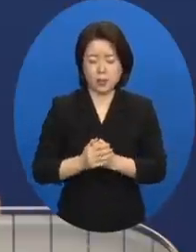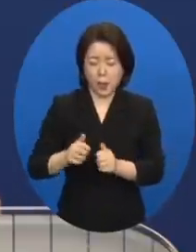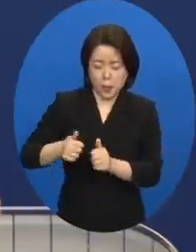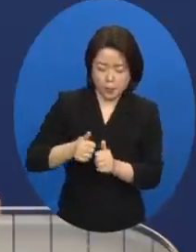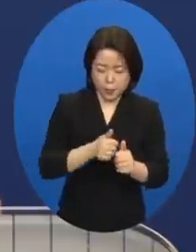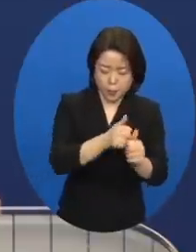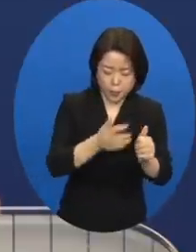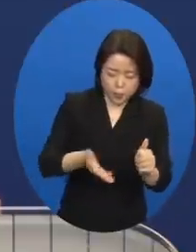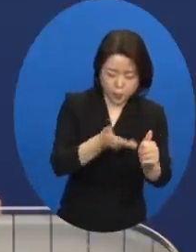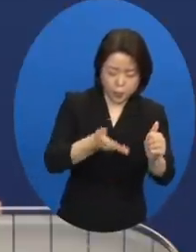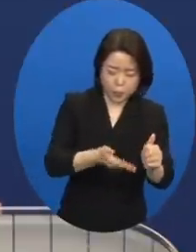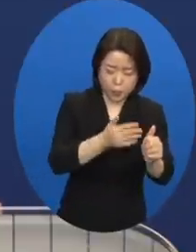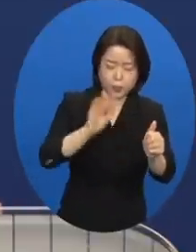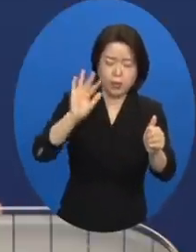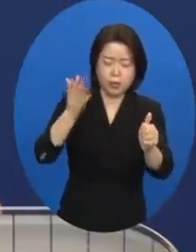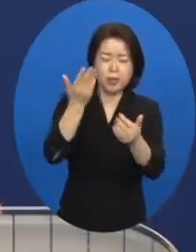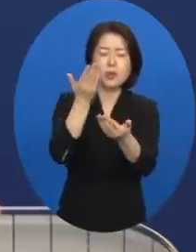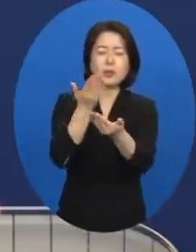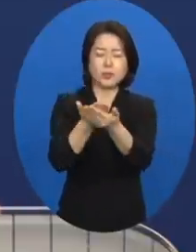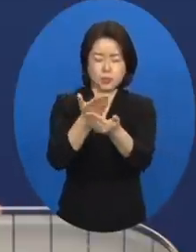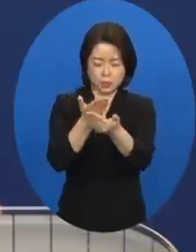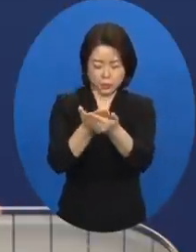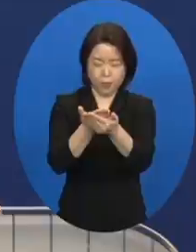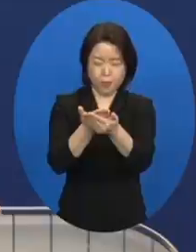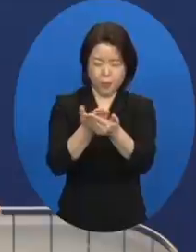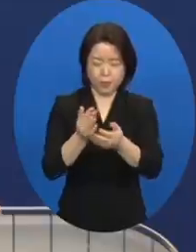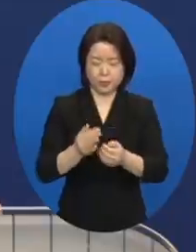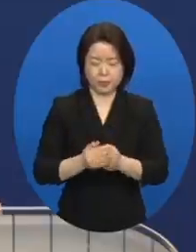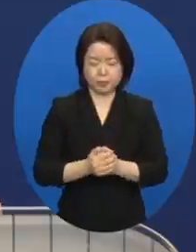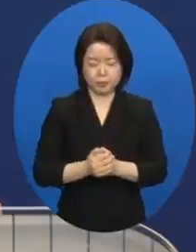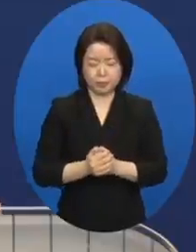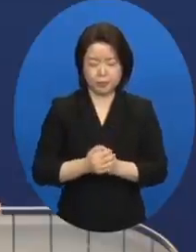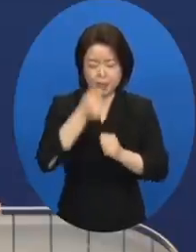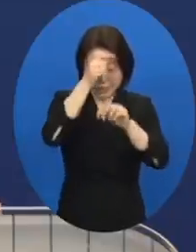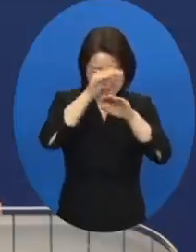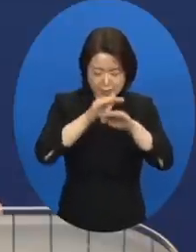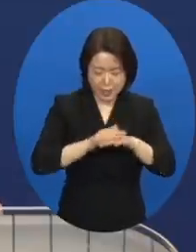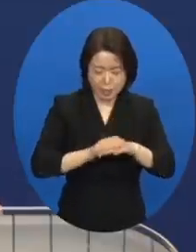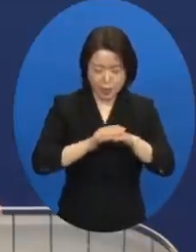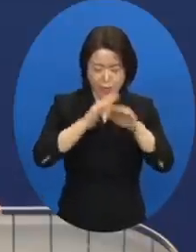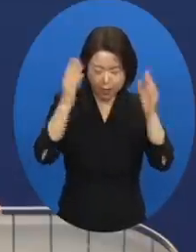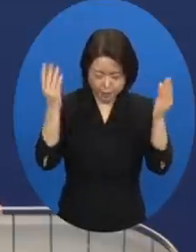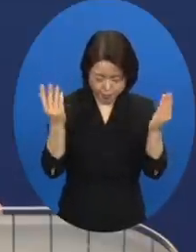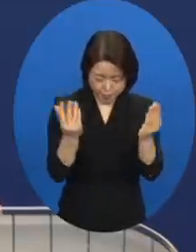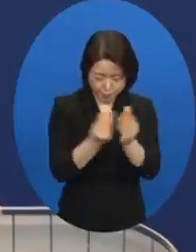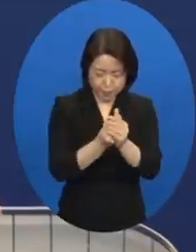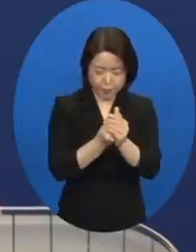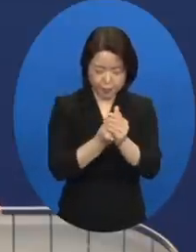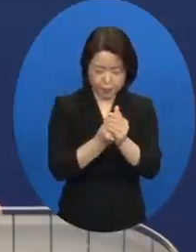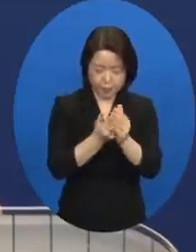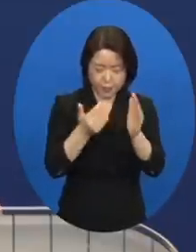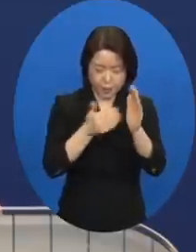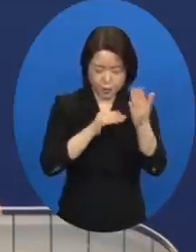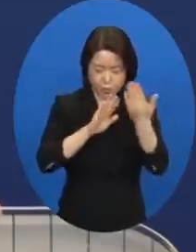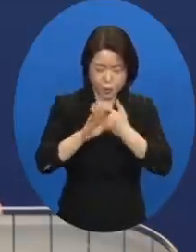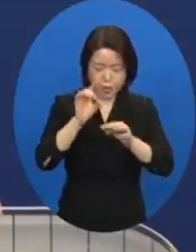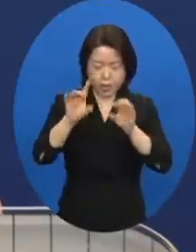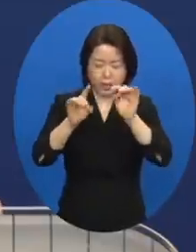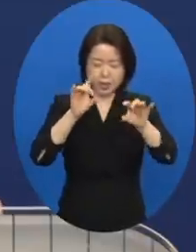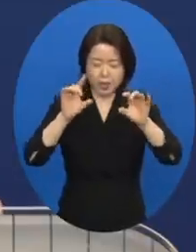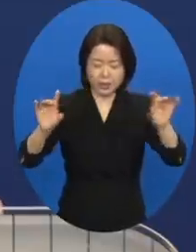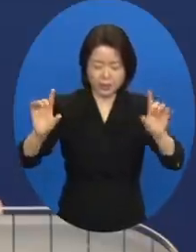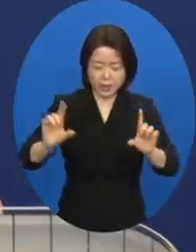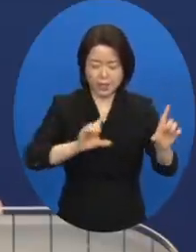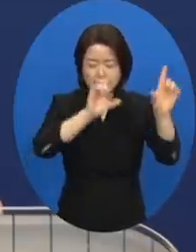추격자가 되어 주옵시고 예배가 마치고 각자의